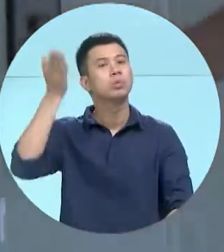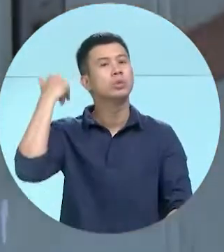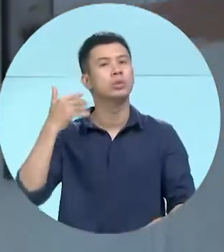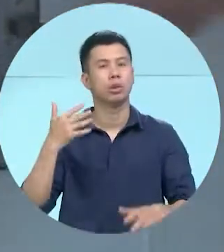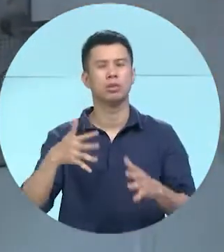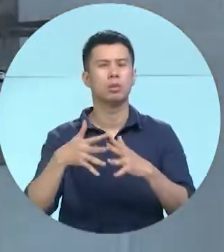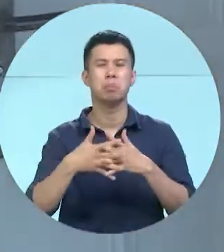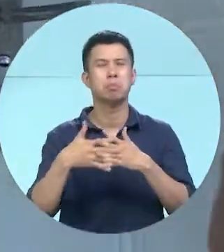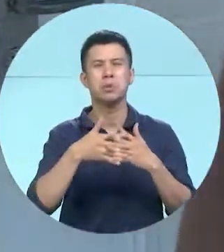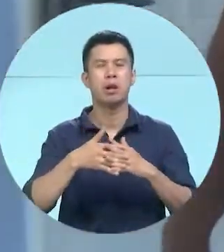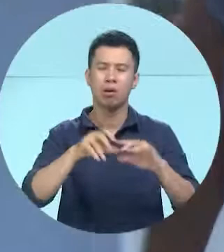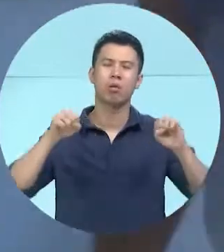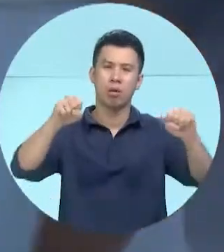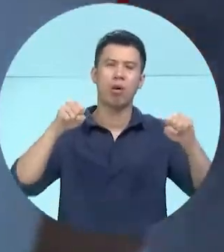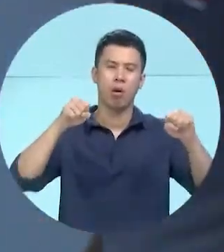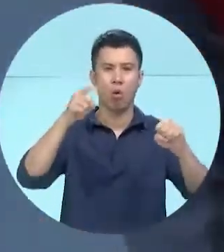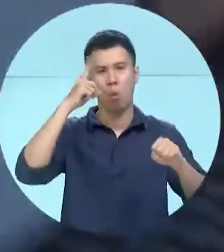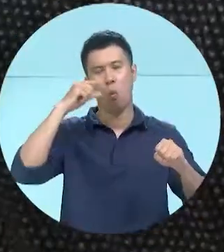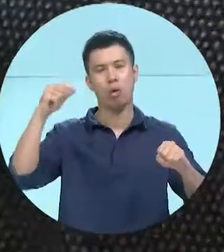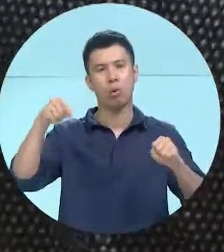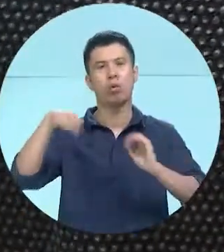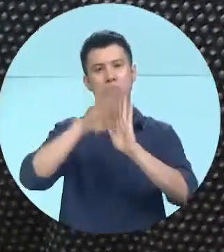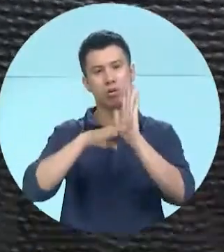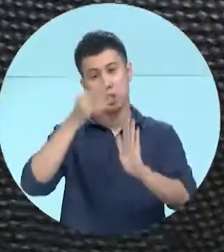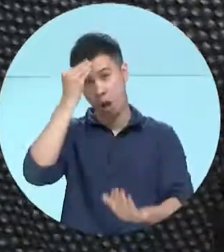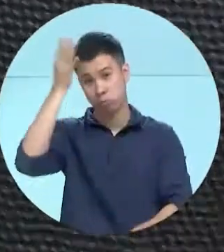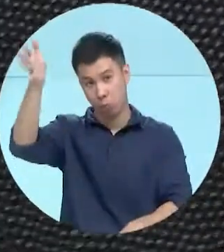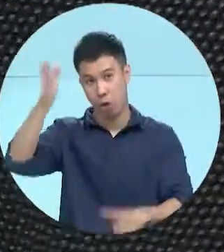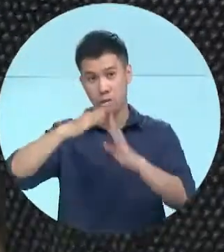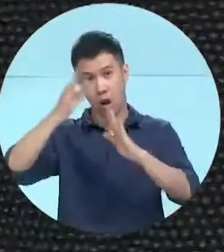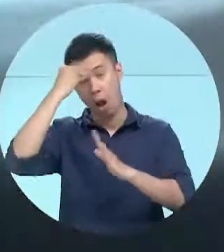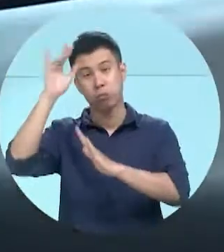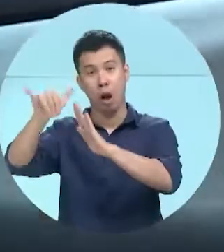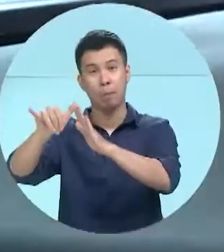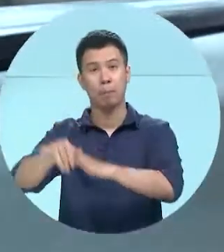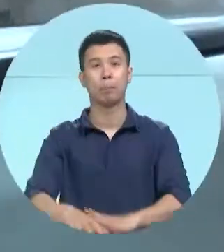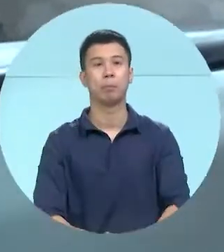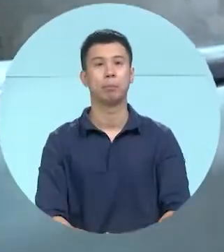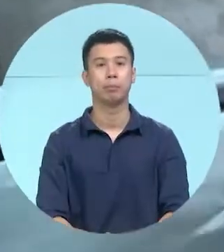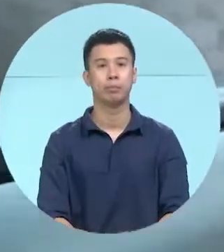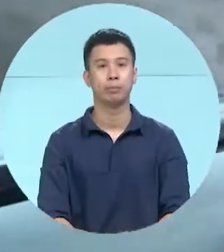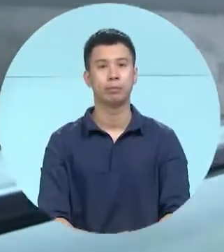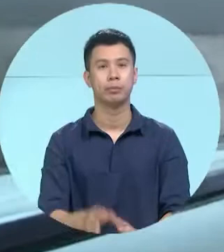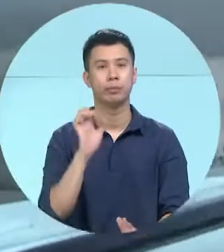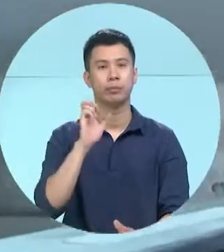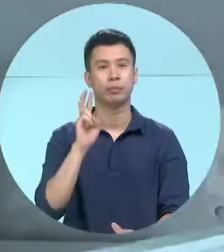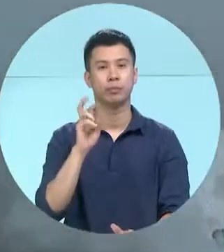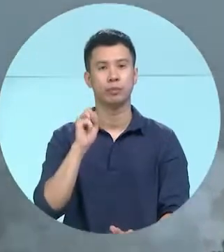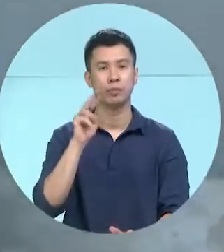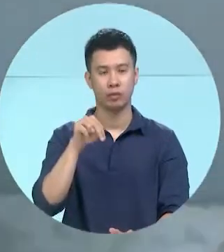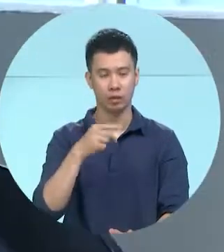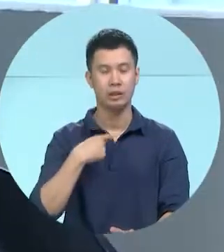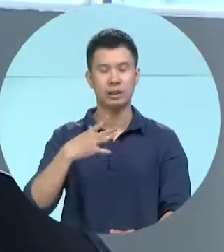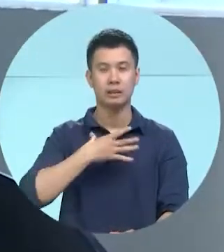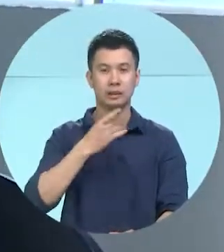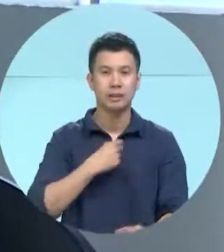When he was in America, part of his training there involved doing exercise. He likes to run on the treadmill, and